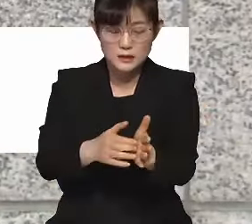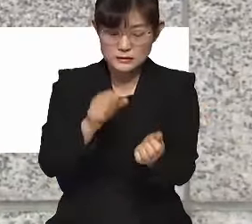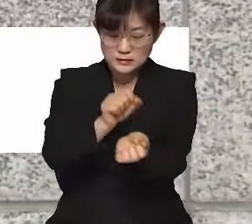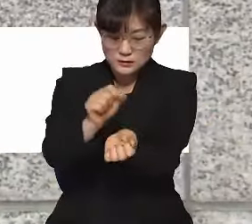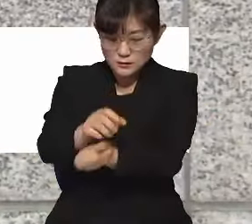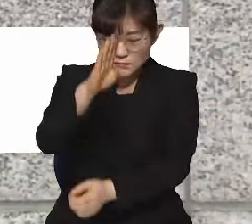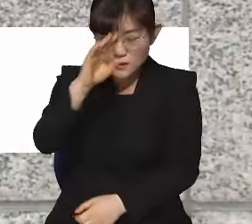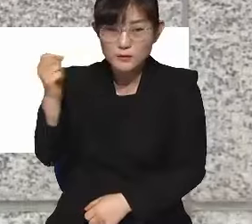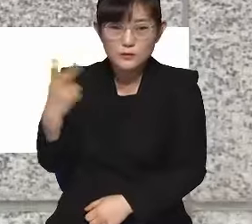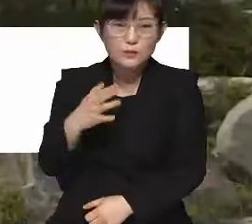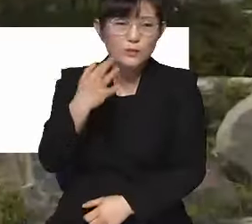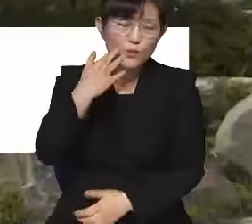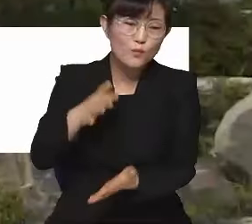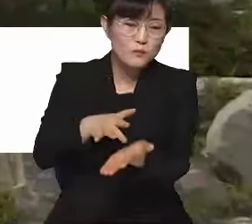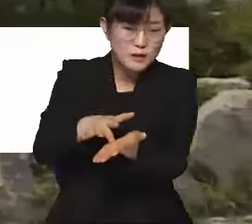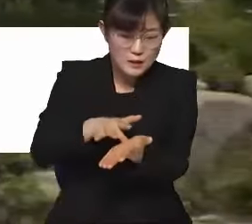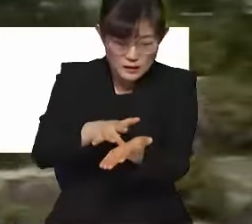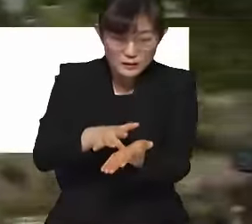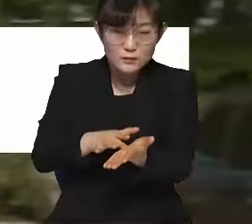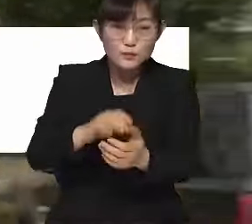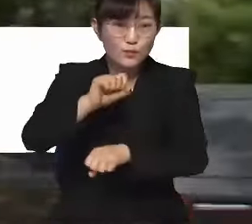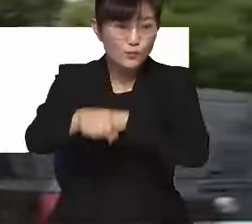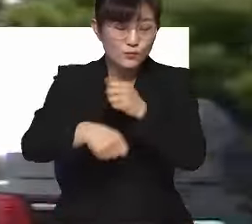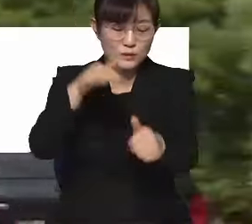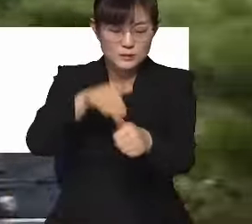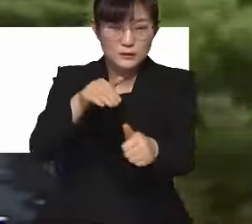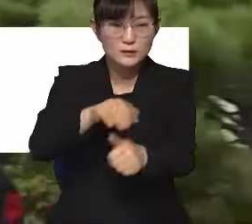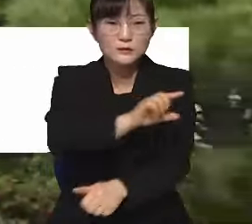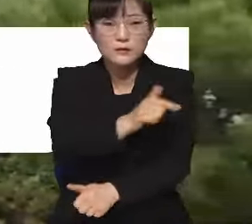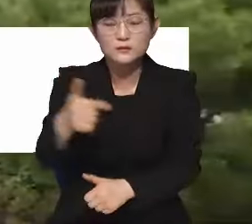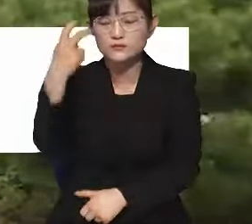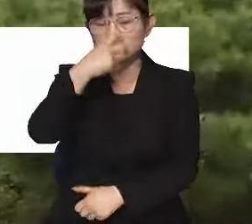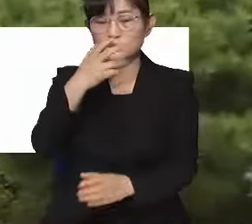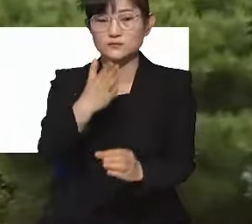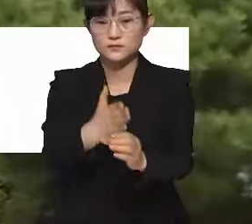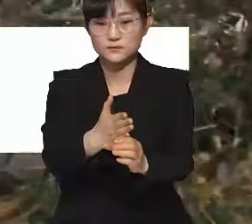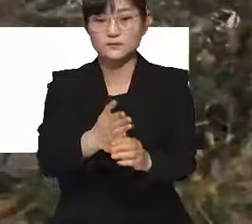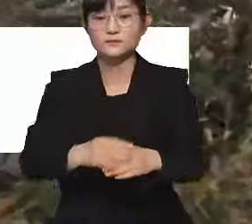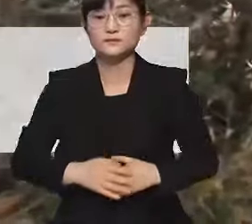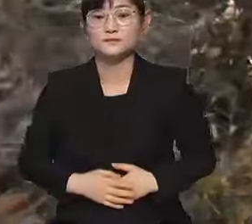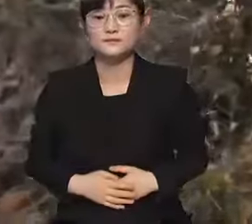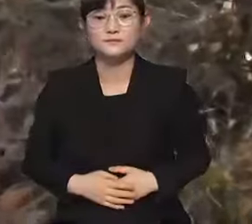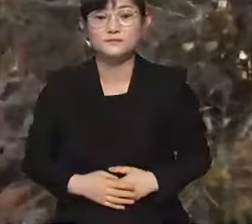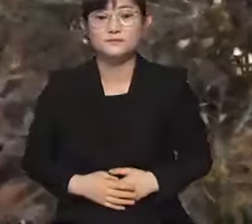전염병이라든지 또 약동물에 의한 동물 학대라든지 여러 가능성을 두고 수사 중에 있습니다.